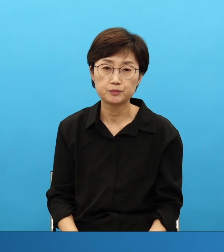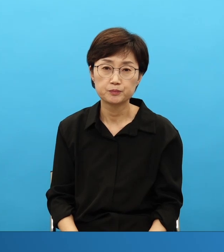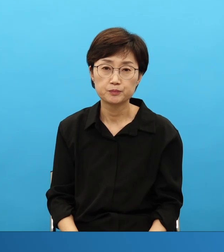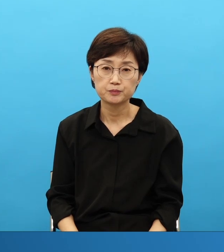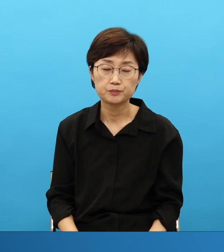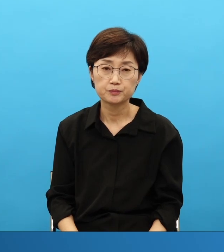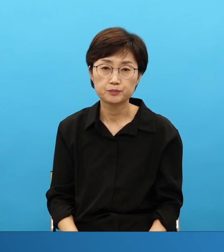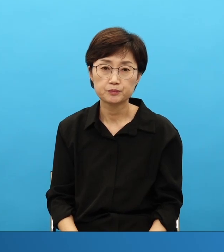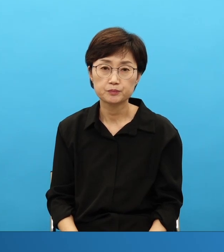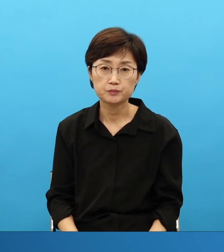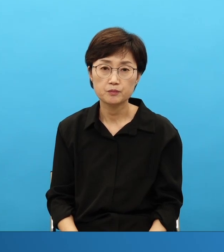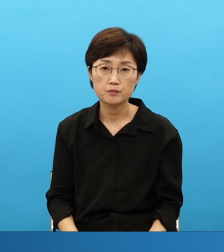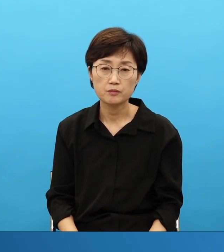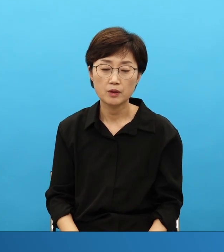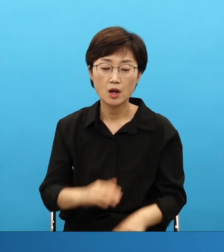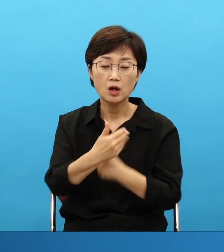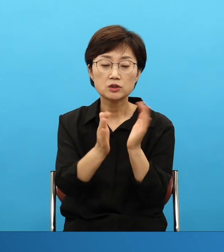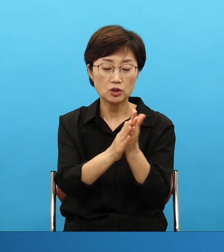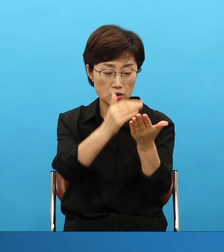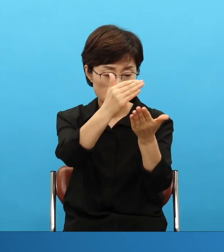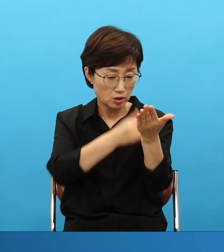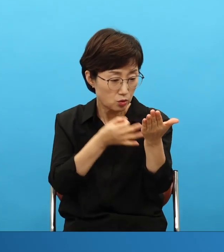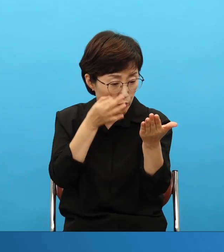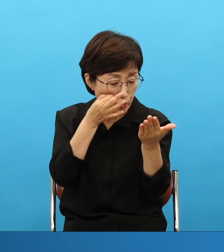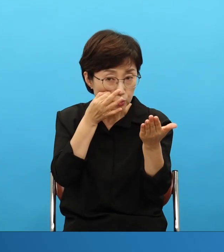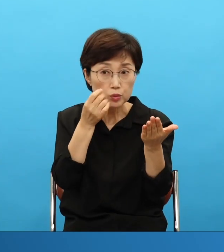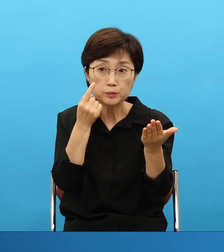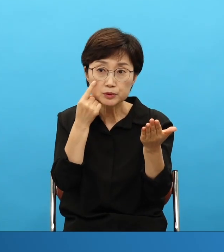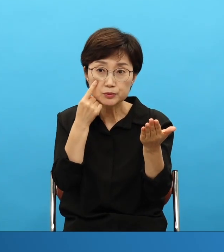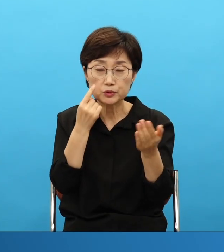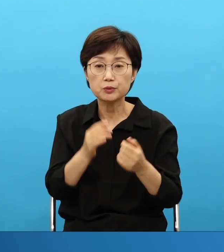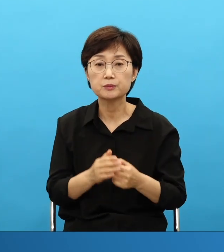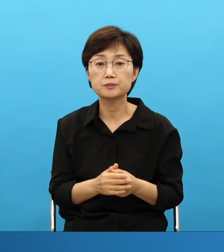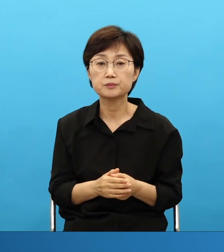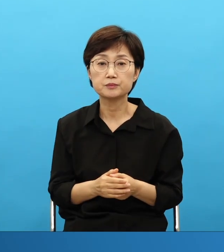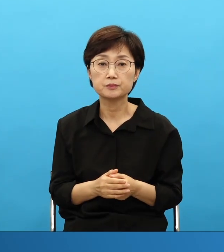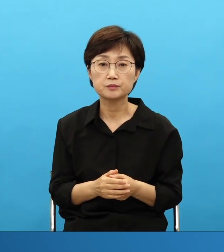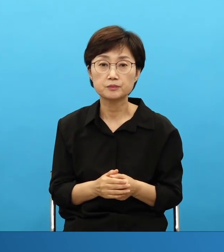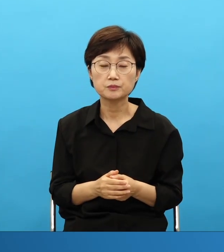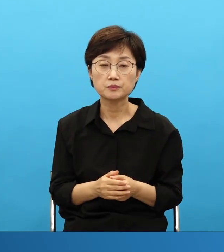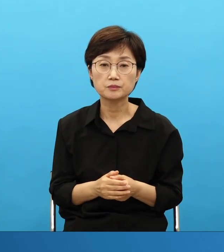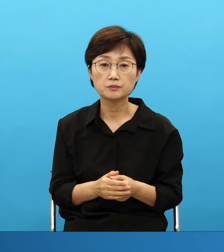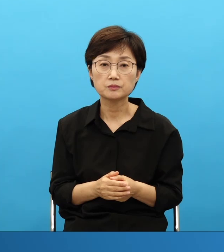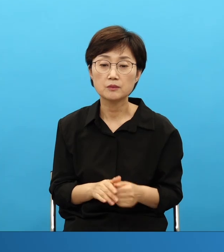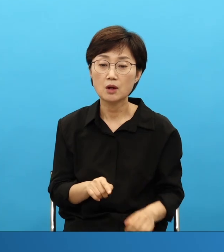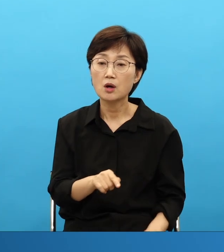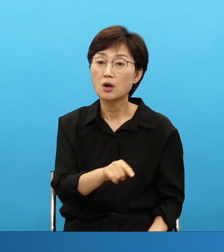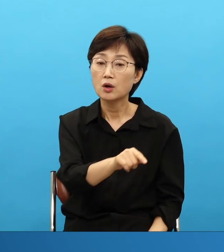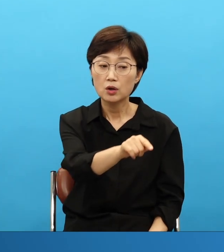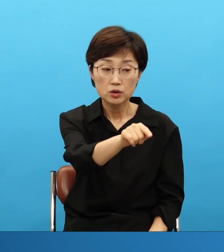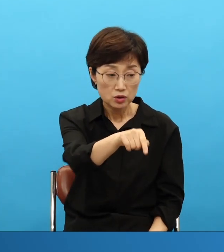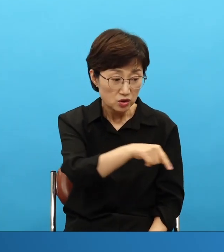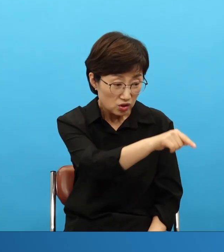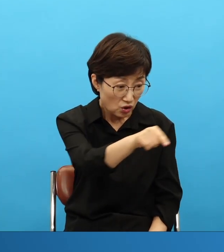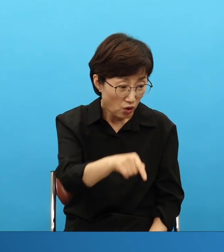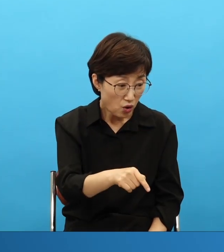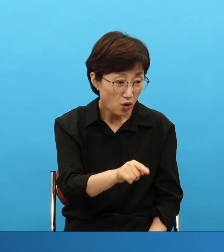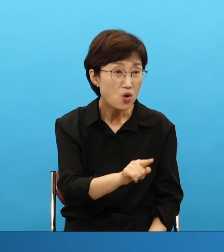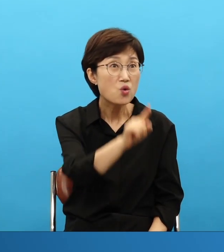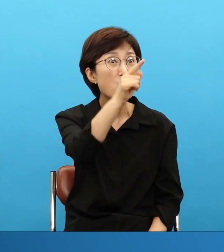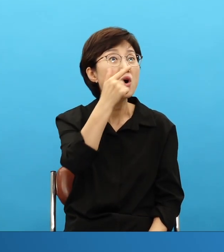잡니까 성경은 이렇게 기록되 있습니다 어쩔 수가 없어 너희 아비